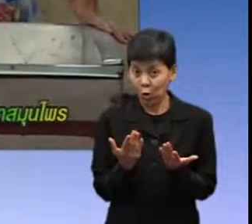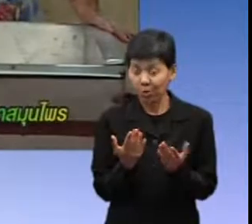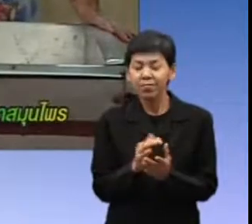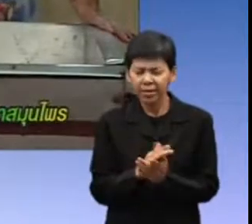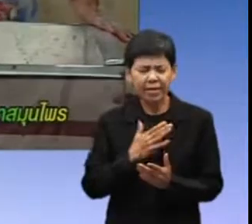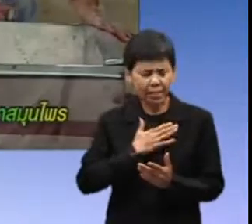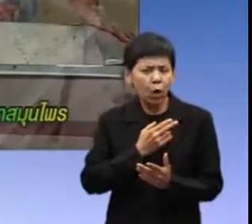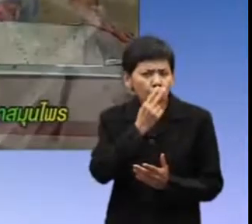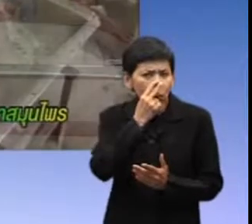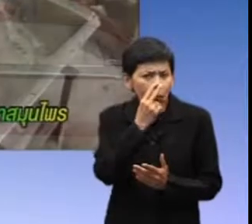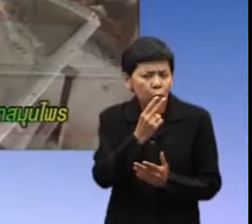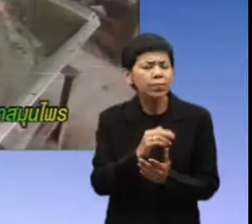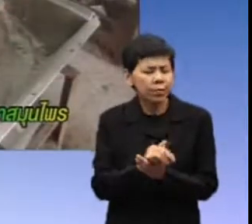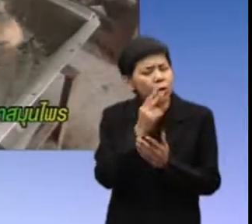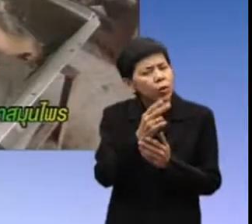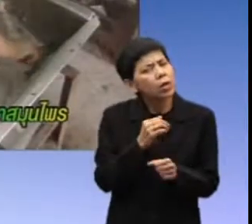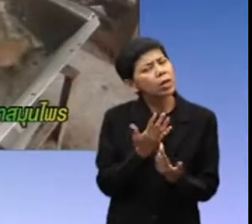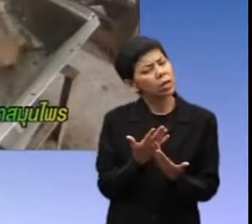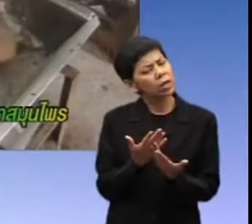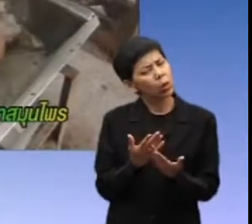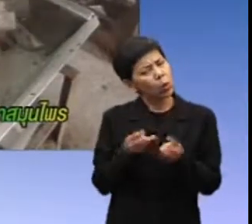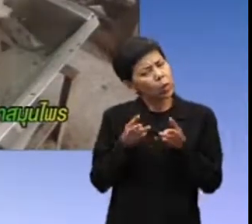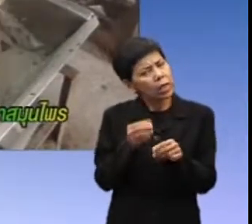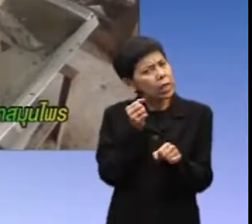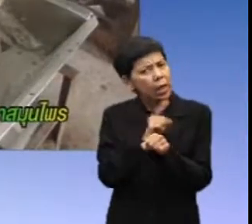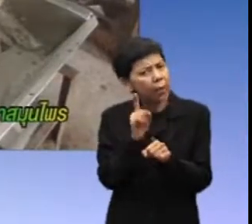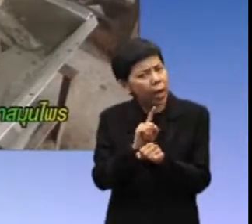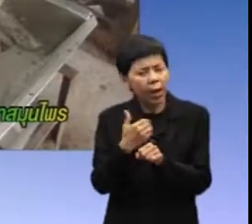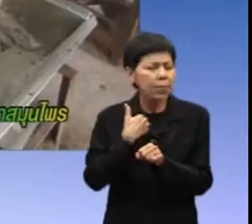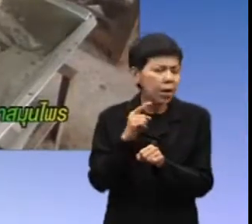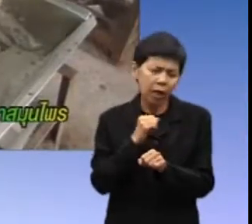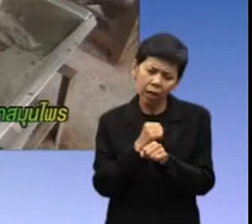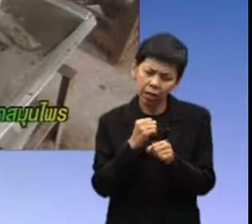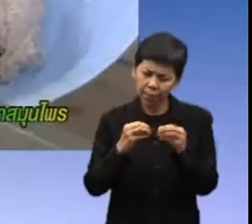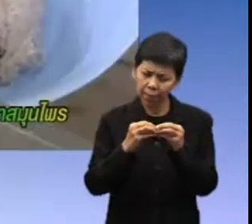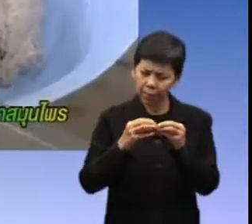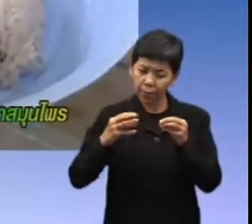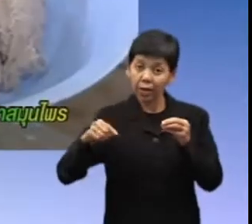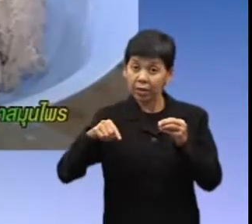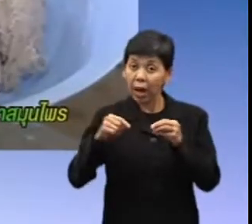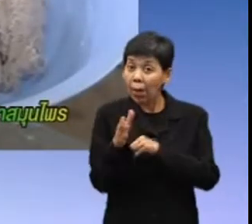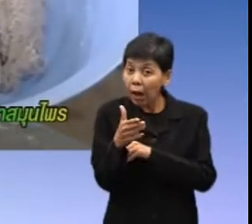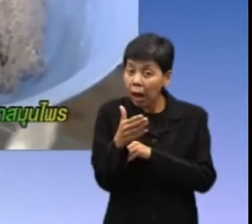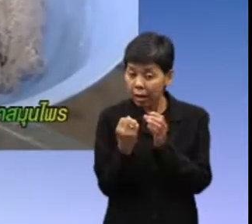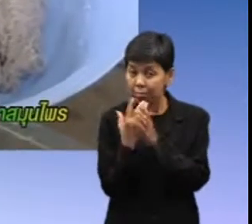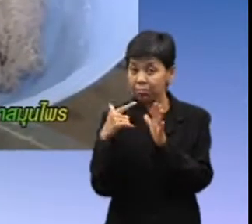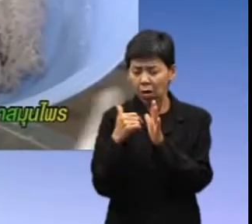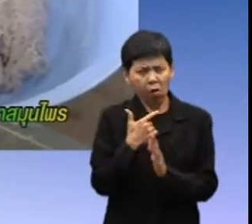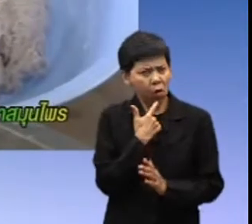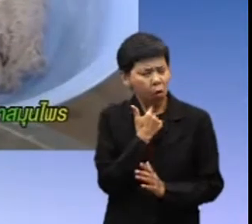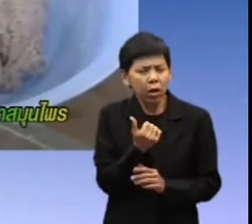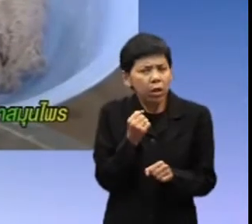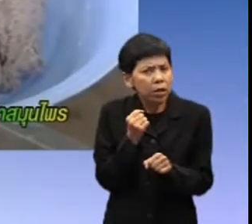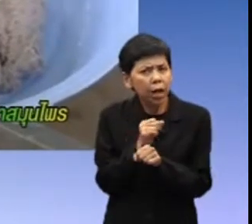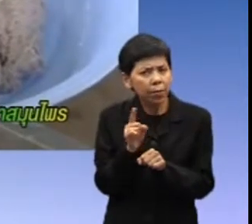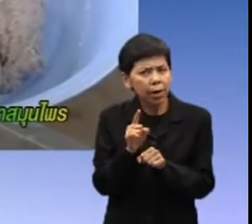จะชิมผมว่าเราไปชมกันก่อนดีกว่าว่าเขามีเคล็ดลับอย่างไร ถึงทำไส้กรอกปลาสมุนไพรให้อร่อยน่